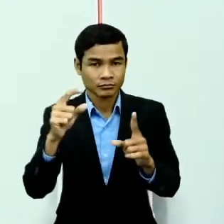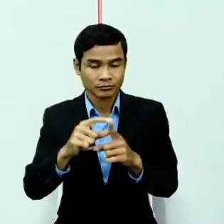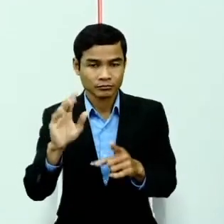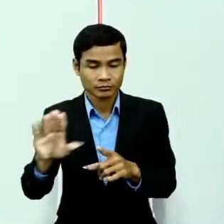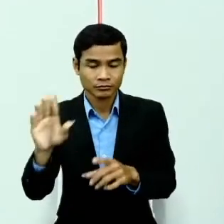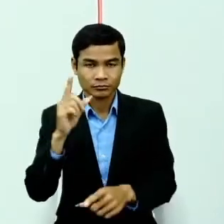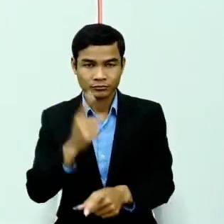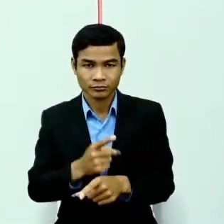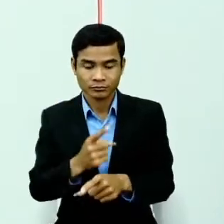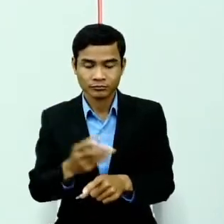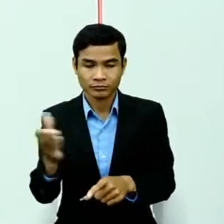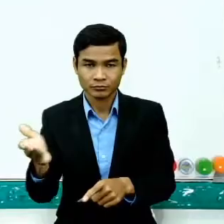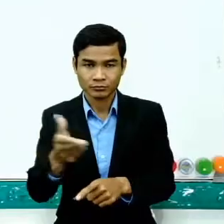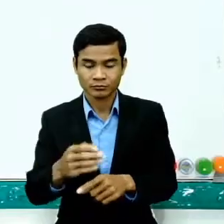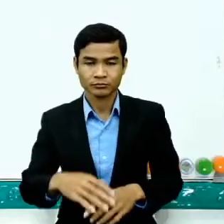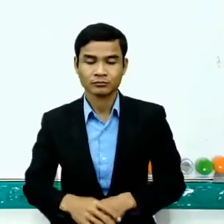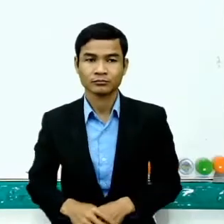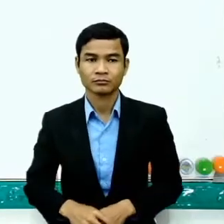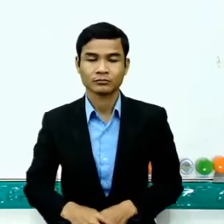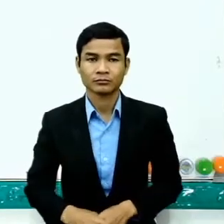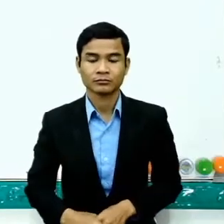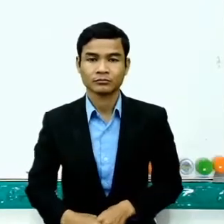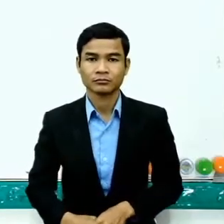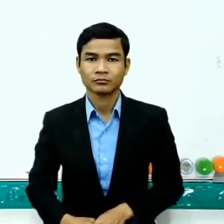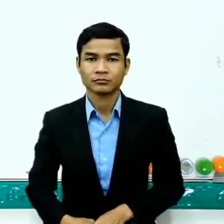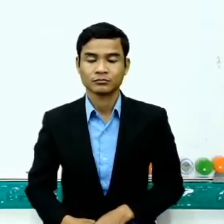ban trấm trừ